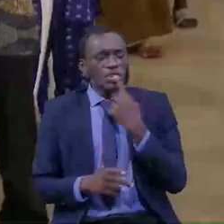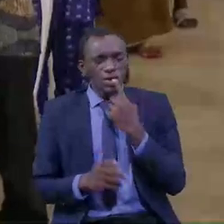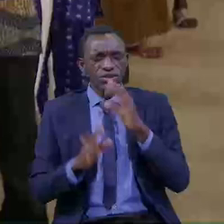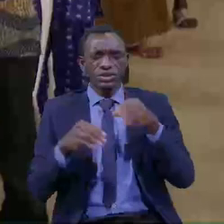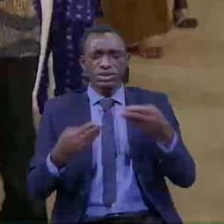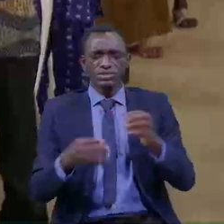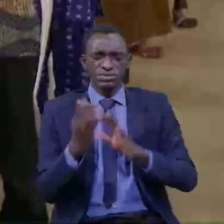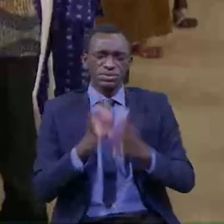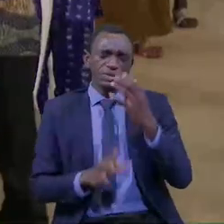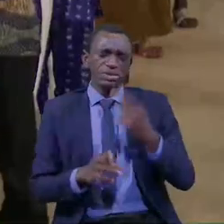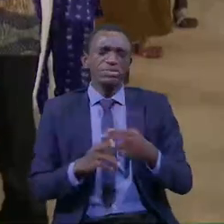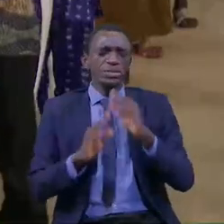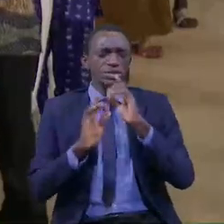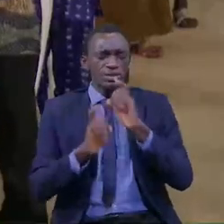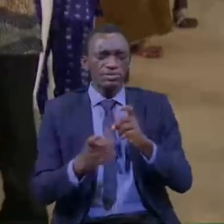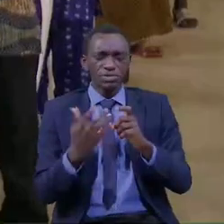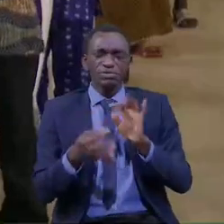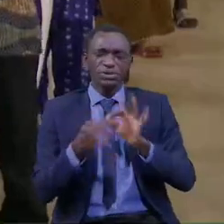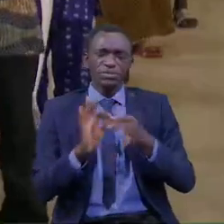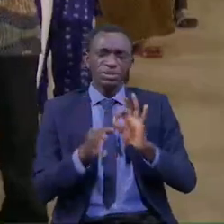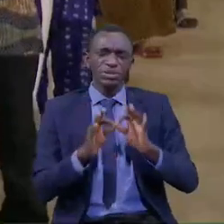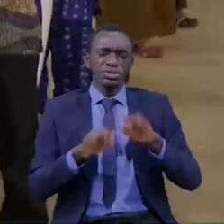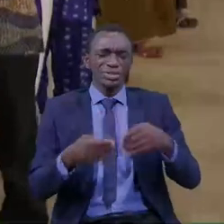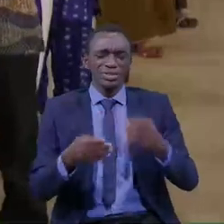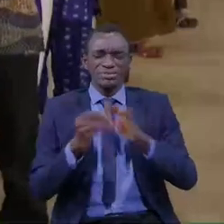d'interprétation. Seigneur, je prie.